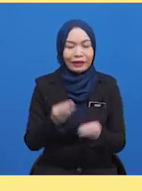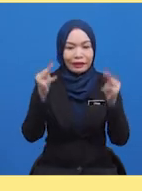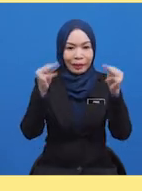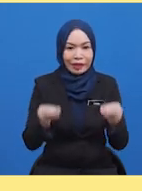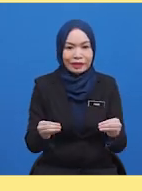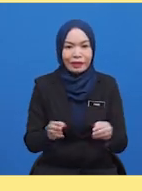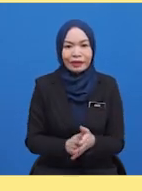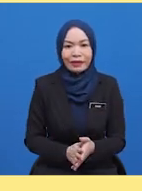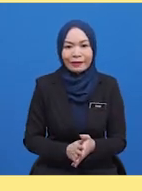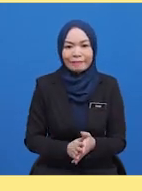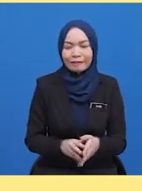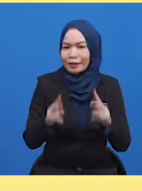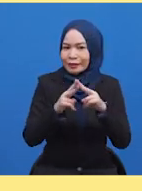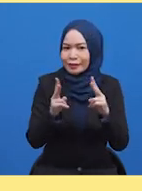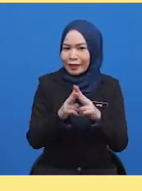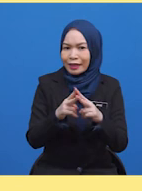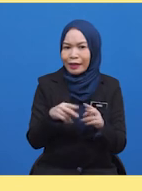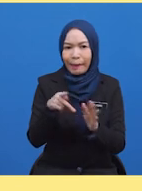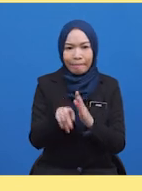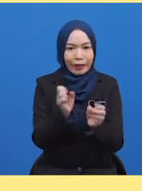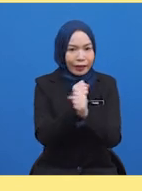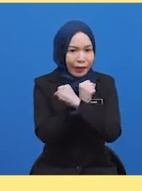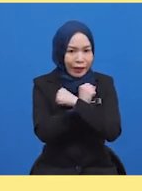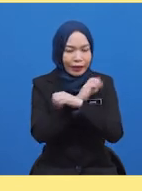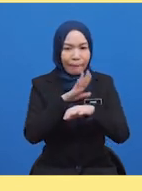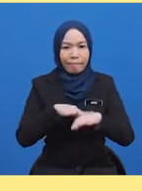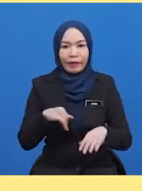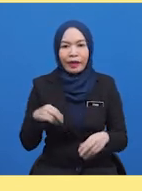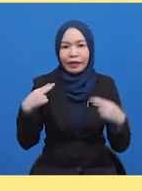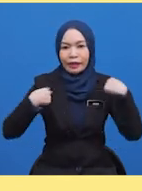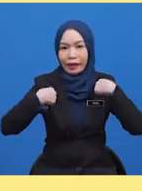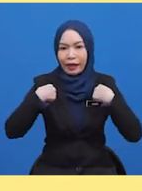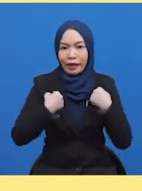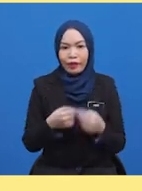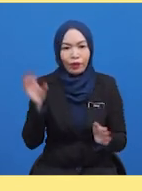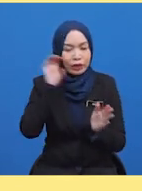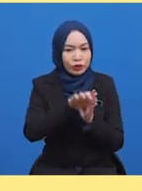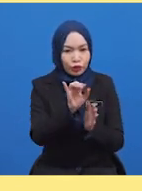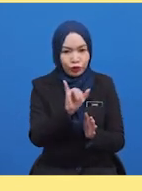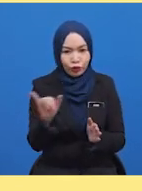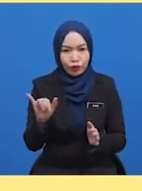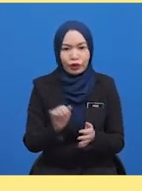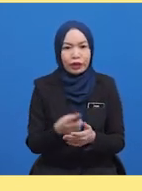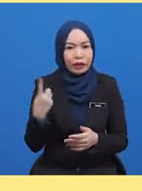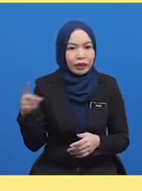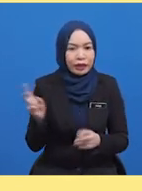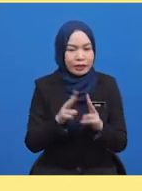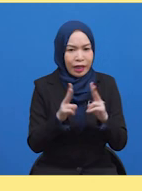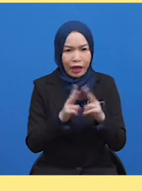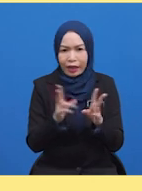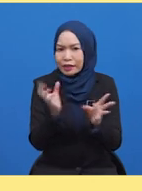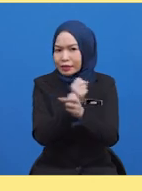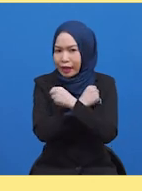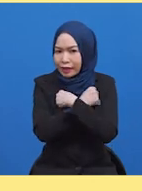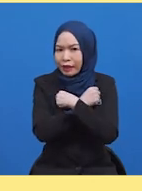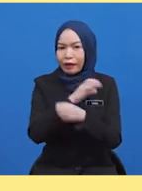terhadap Haiwan sebagai contoh beruntung amat menyayangi hewan peliharaannya yaitu